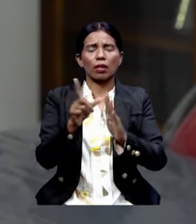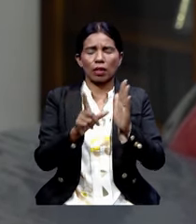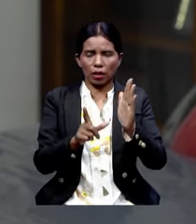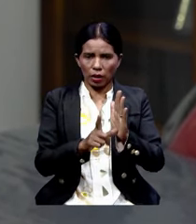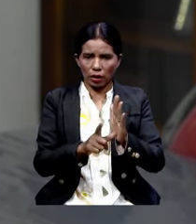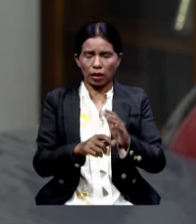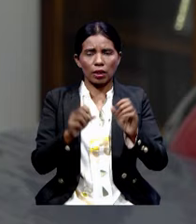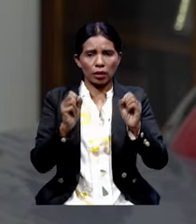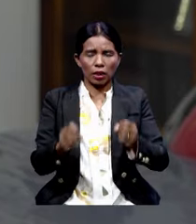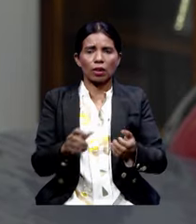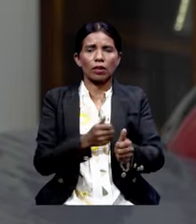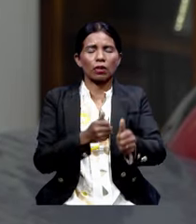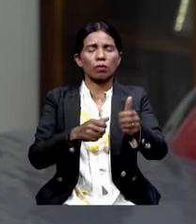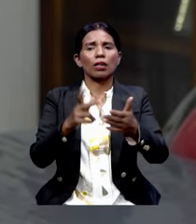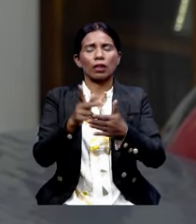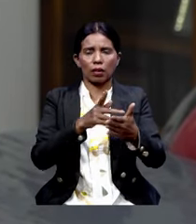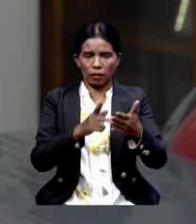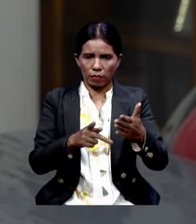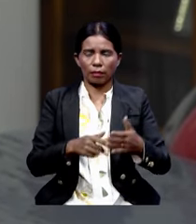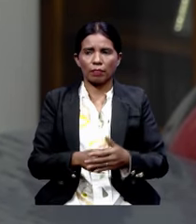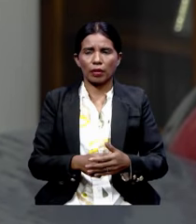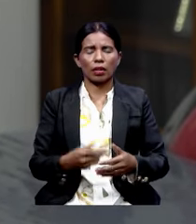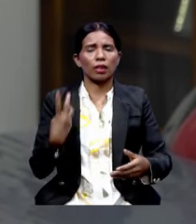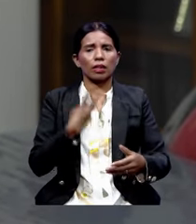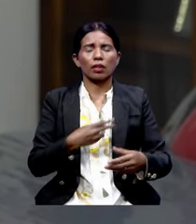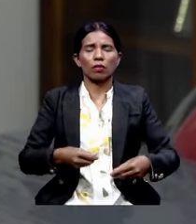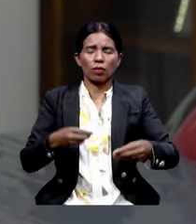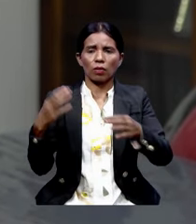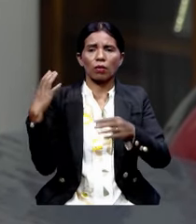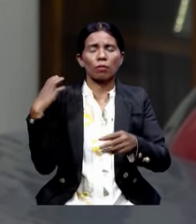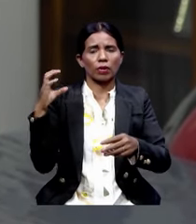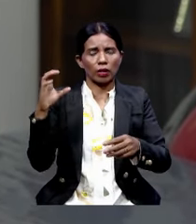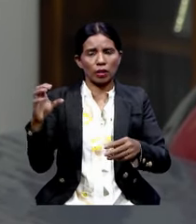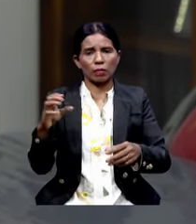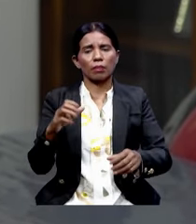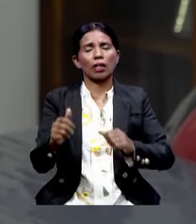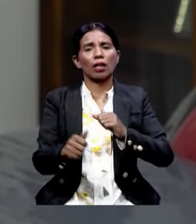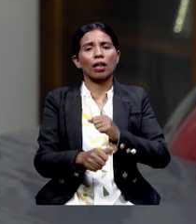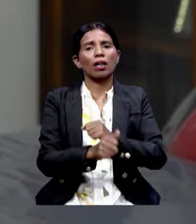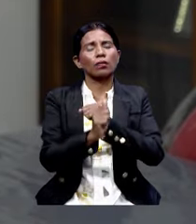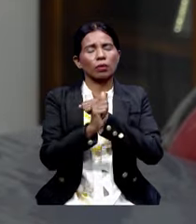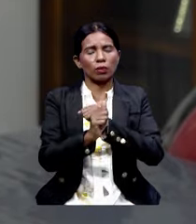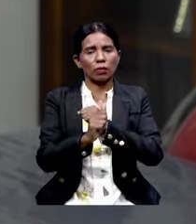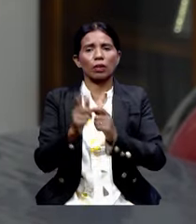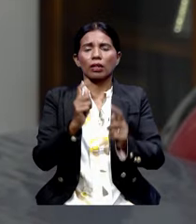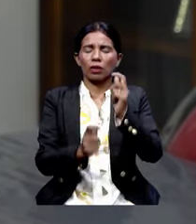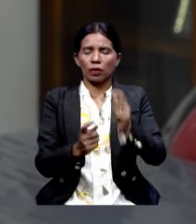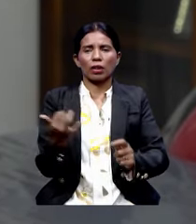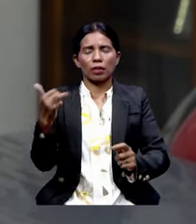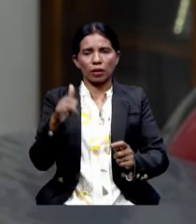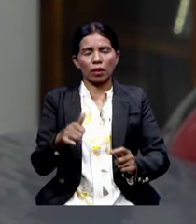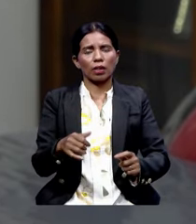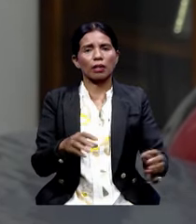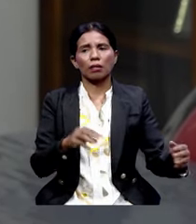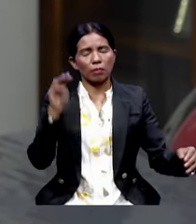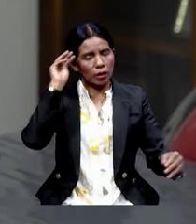Tengi prense. Ne ita fo competencia ba ia autor tribunal sira di ministero publike atu hare. Sara